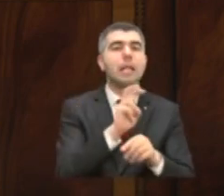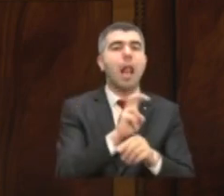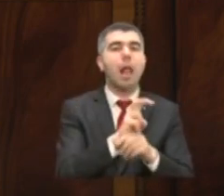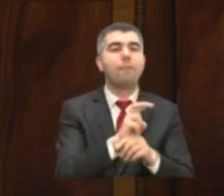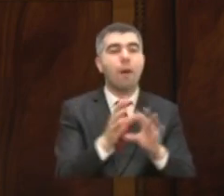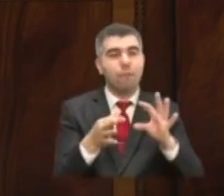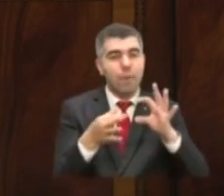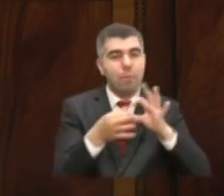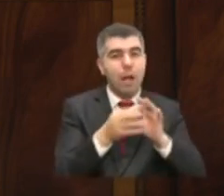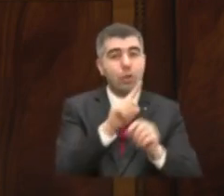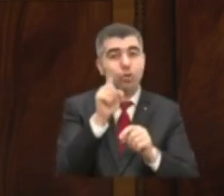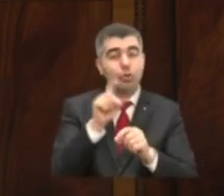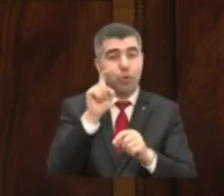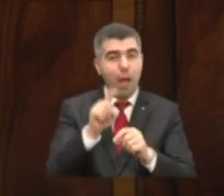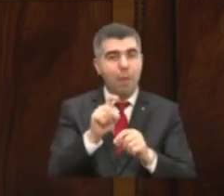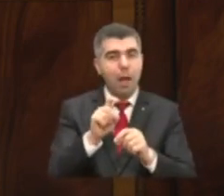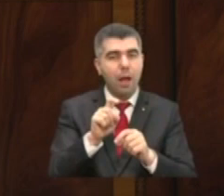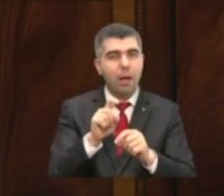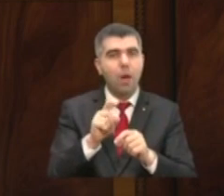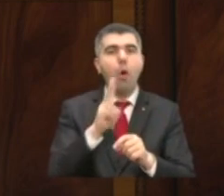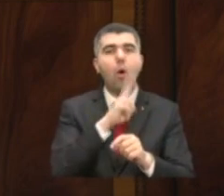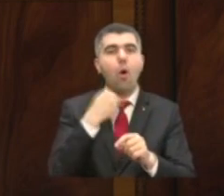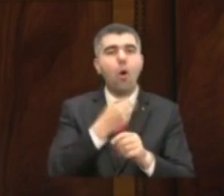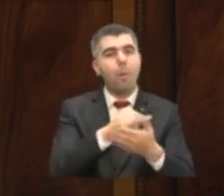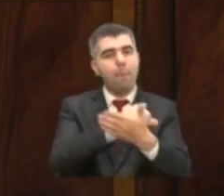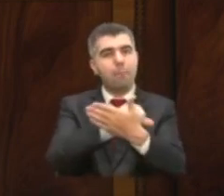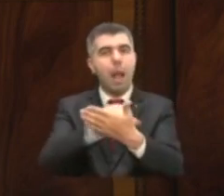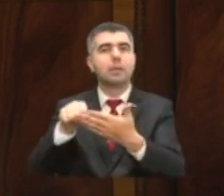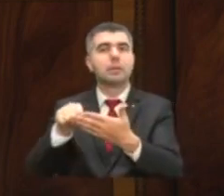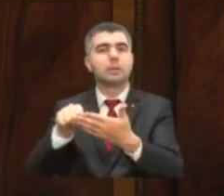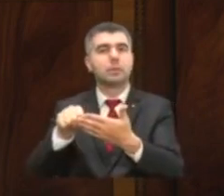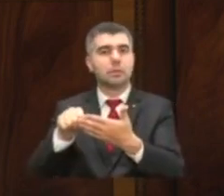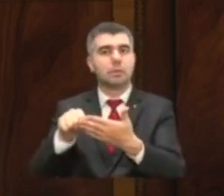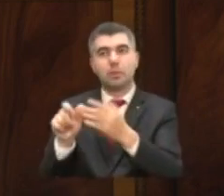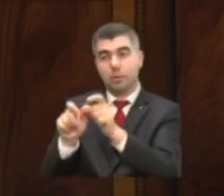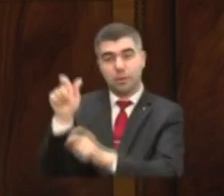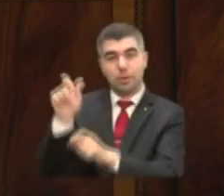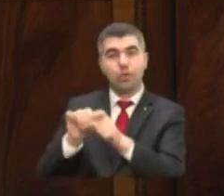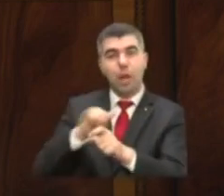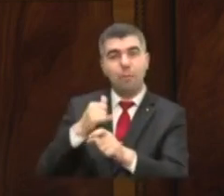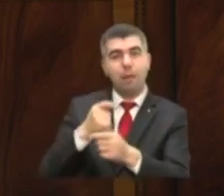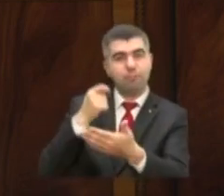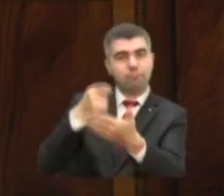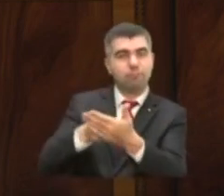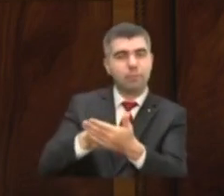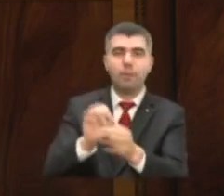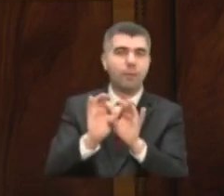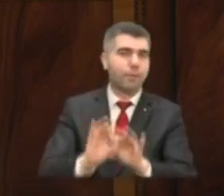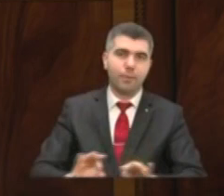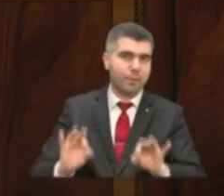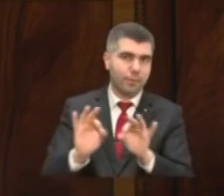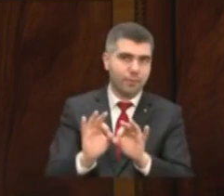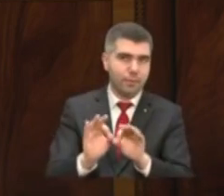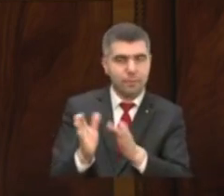يمكن لي يعني يزيد يطور المجهود الحكومة في مجال الشباب بالإضافة لمجموعة من الخدمات الاجتماعية. ثانيا